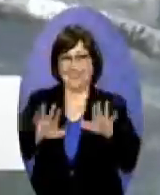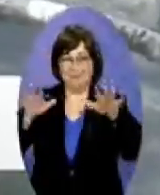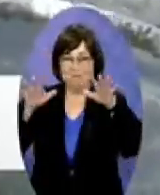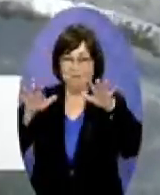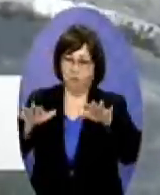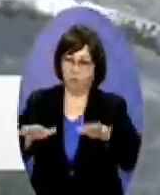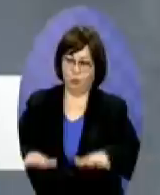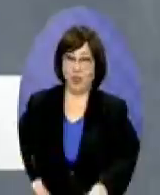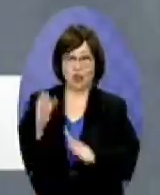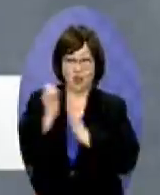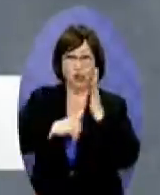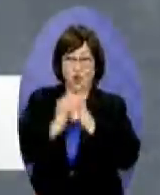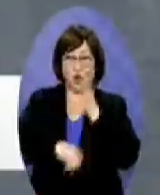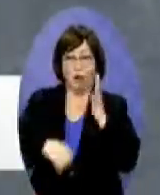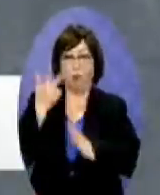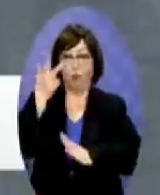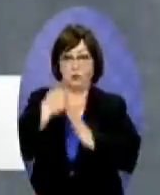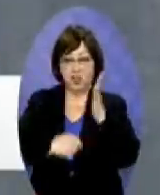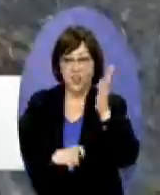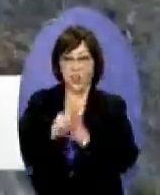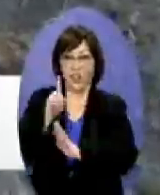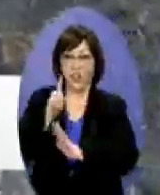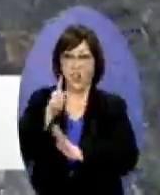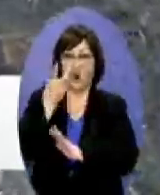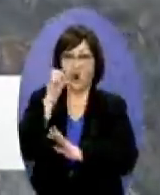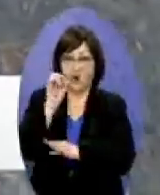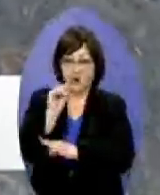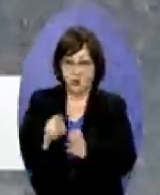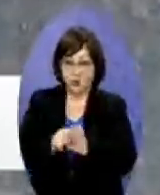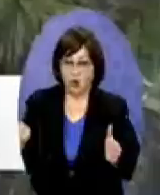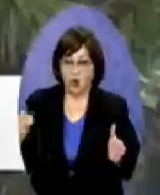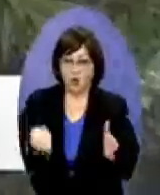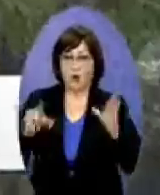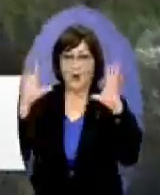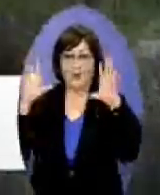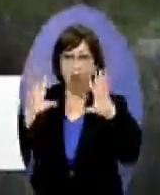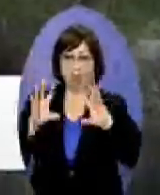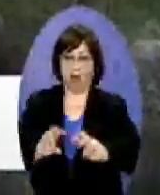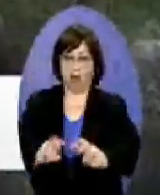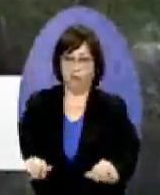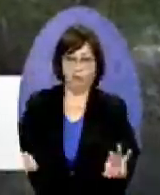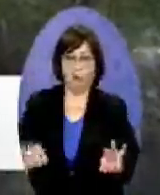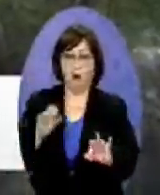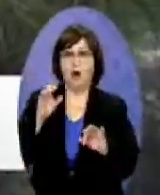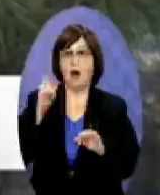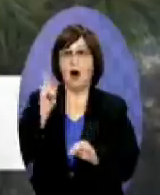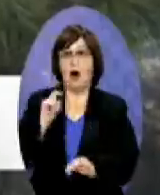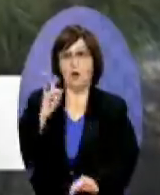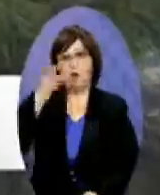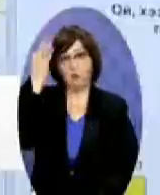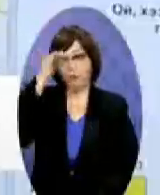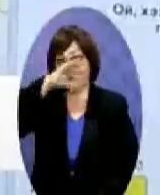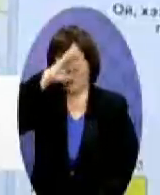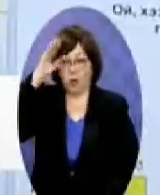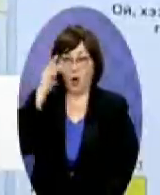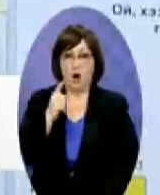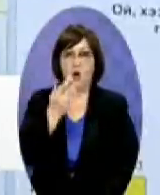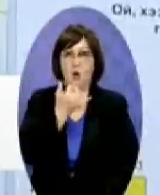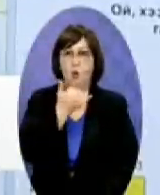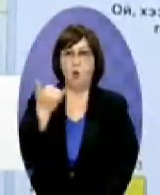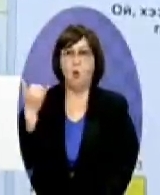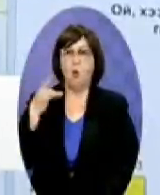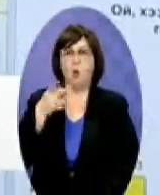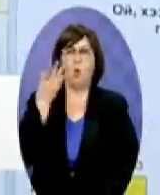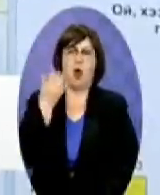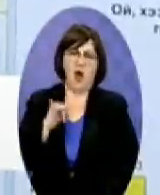сарын эхний 20 хоногт хайлах төлөвтэй байна. Иймээс энэ хавар хуурай шилд их байна гэдгийг анхааруллаа. Цасан бүрхүүлэн хайлах